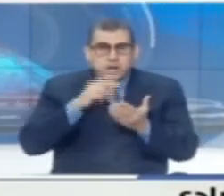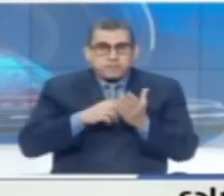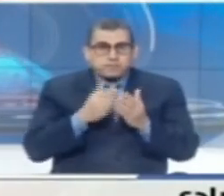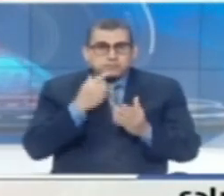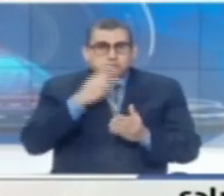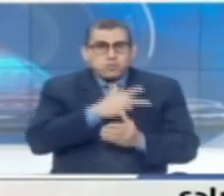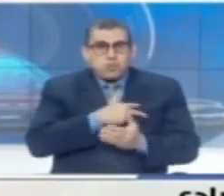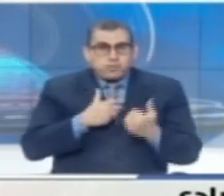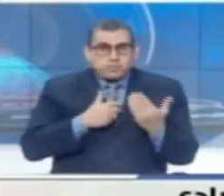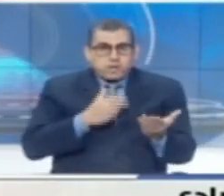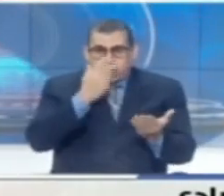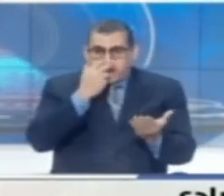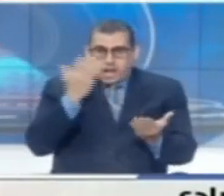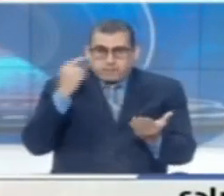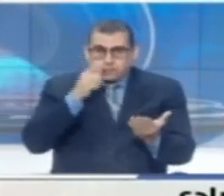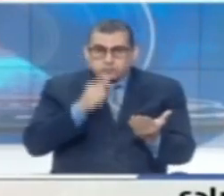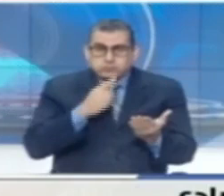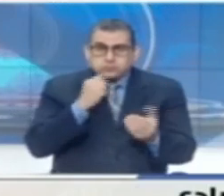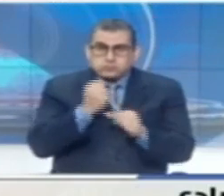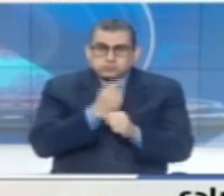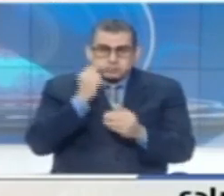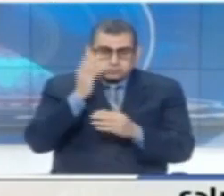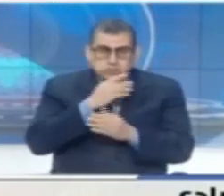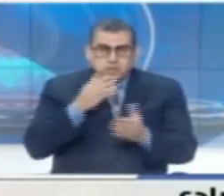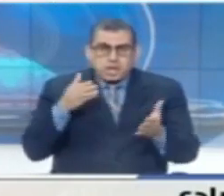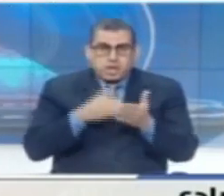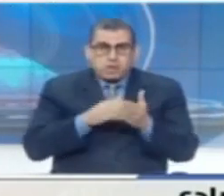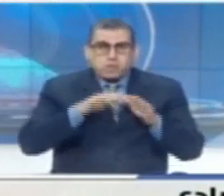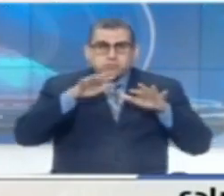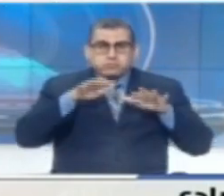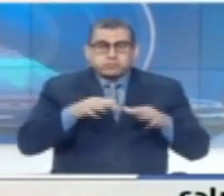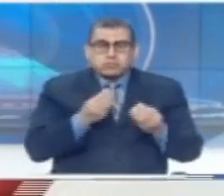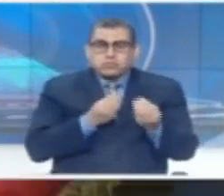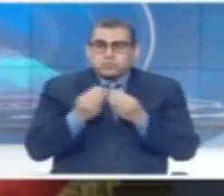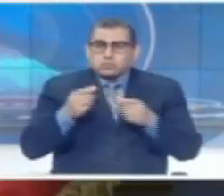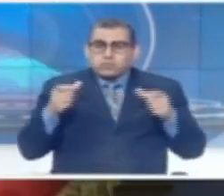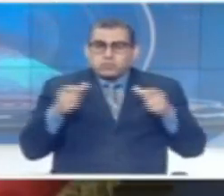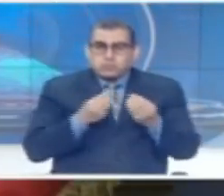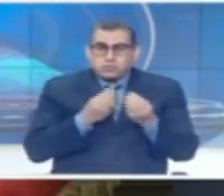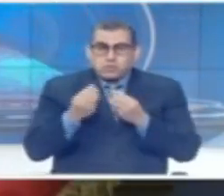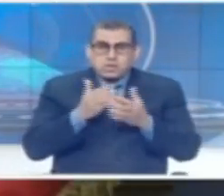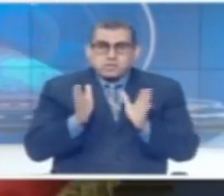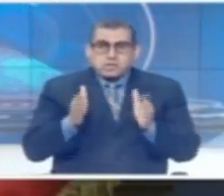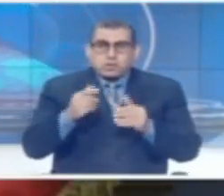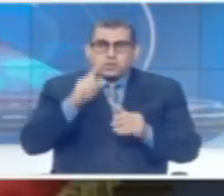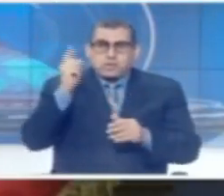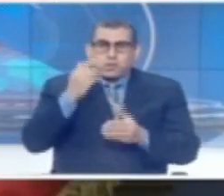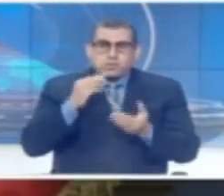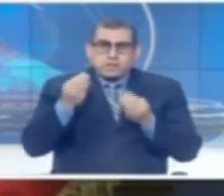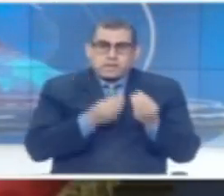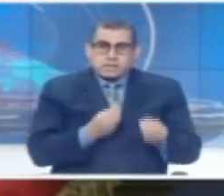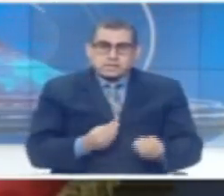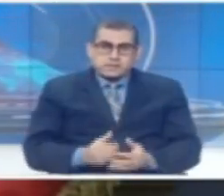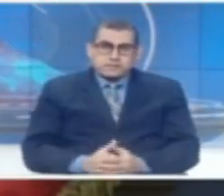التي قدمتها الحكومة السابقة أدى إلى تأخير المفاوضات مع صندوق النقد الدولي.